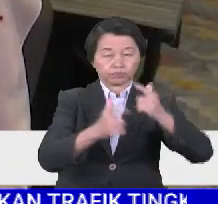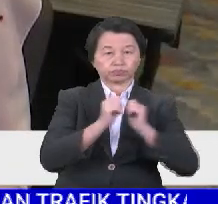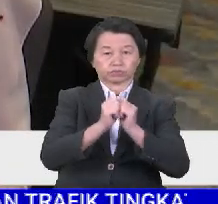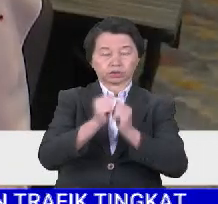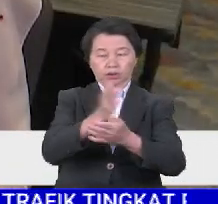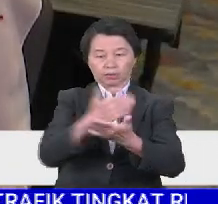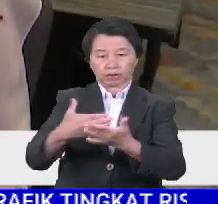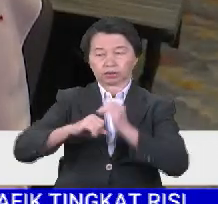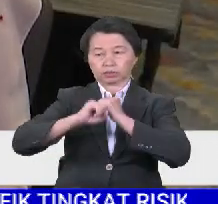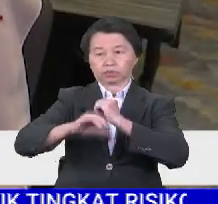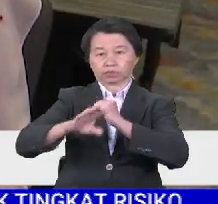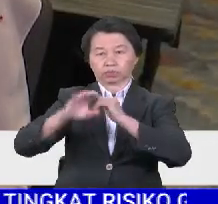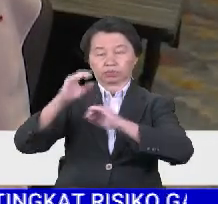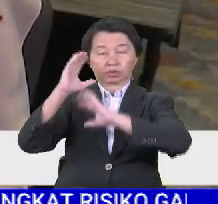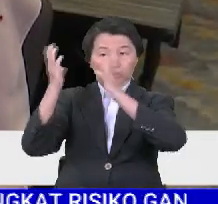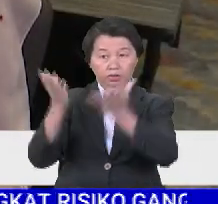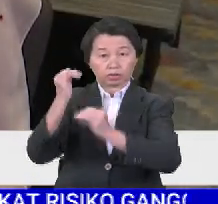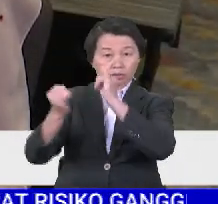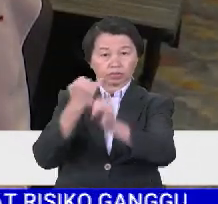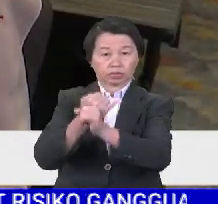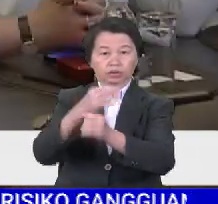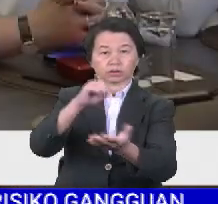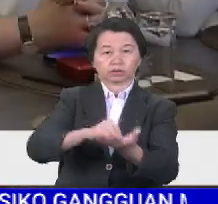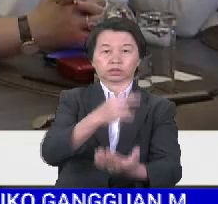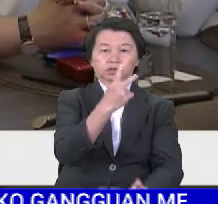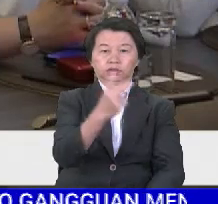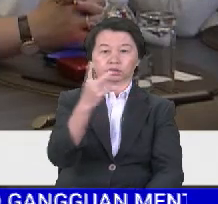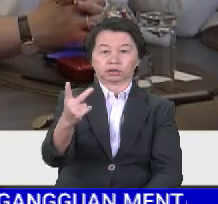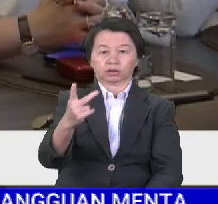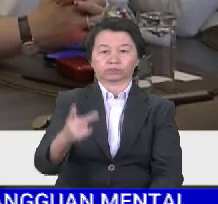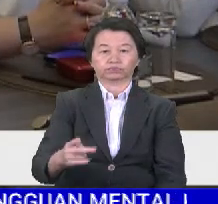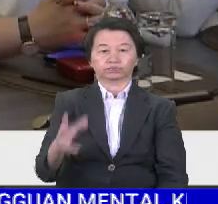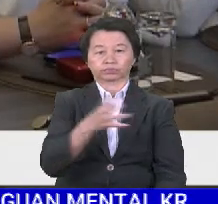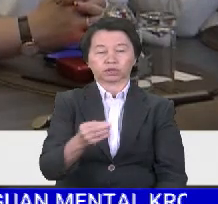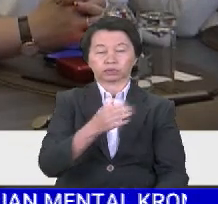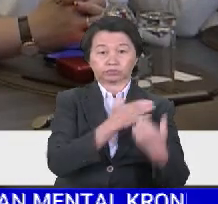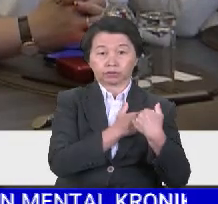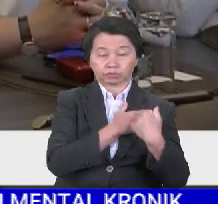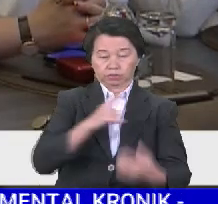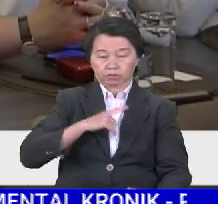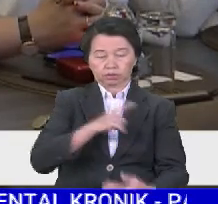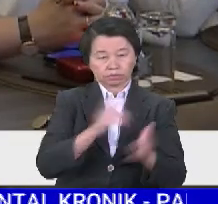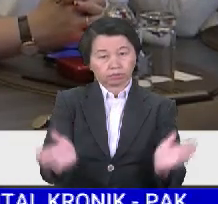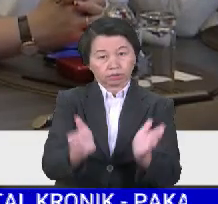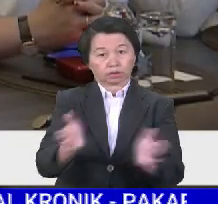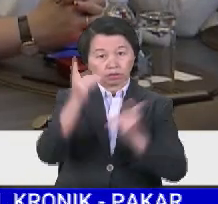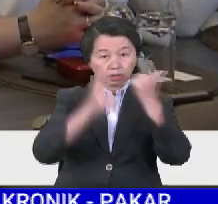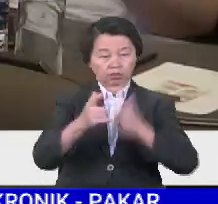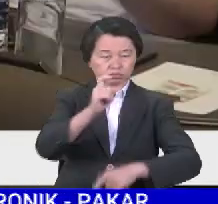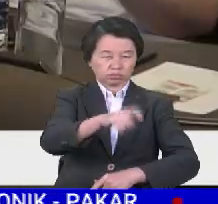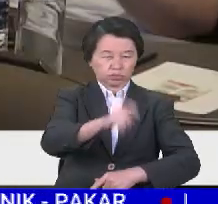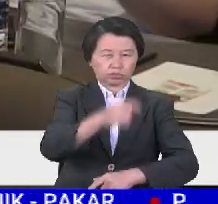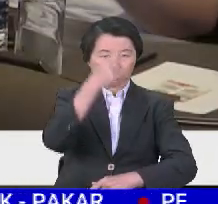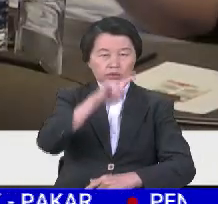bersama bahagian promosi antarabangsa pelancongan Malaysia di Kota Kinabalu. Justru peranan Lembaga Penggalakan Pelancongan Malaysia